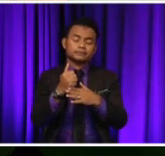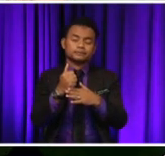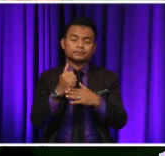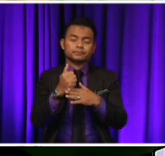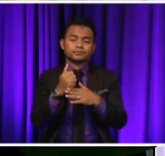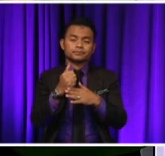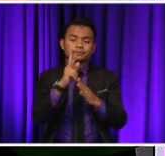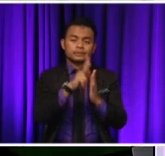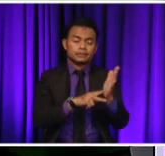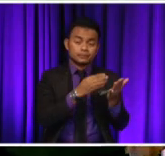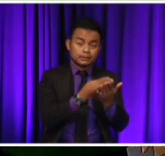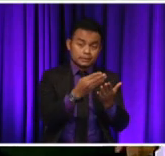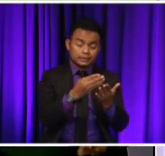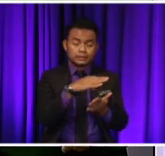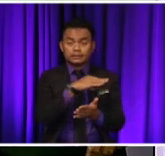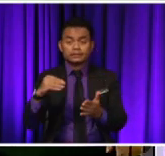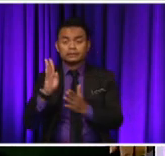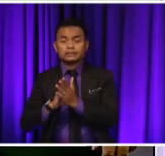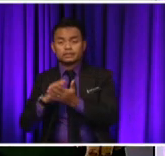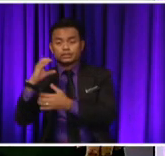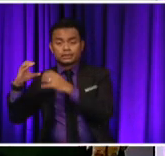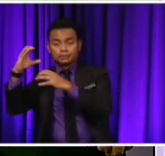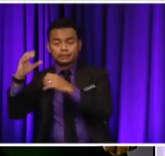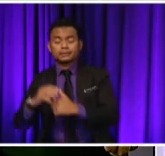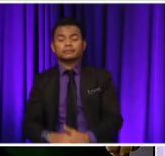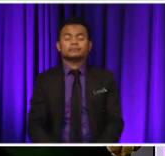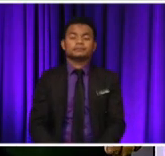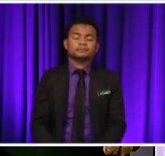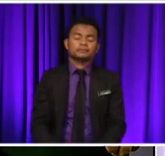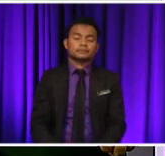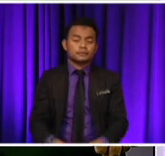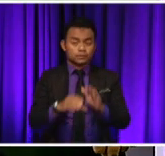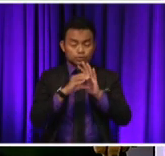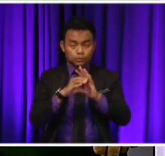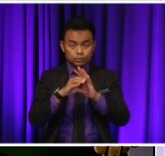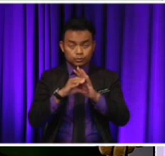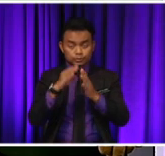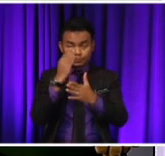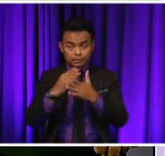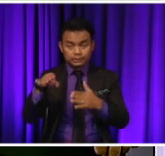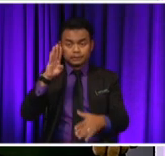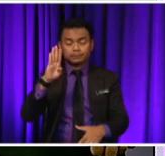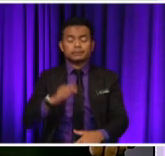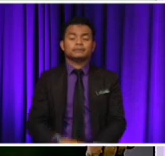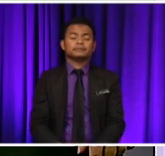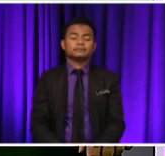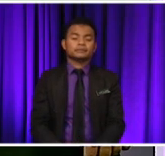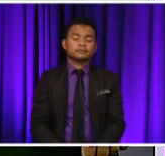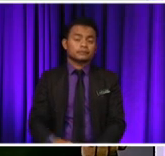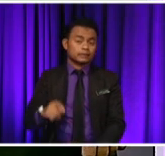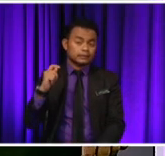EE murid-murid tadi berkaitan tentang soalan contoh ee bagian B Oke yaitu tentang kaitan